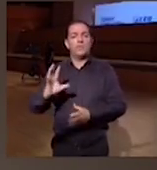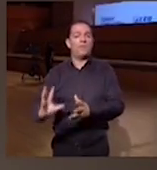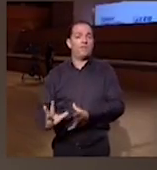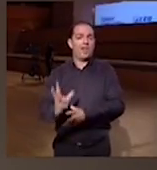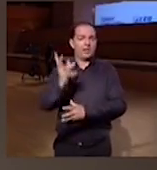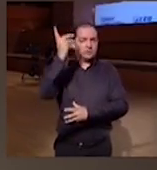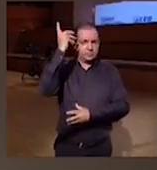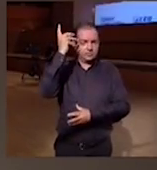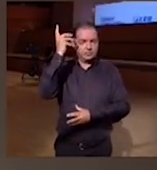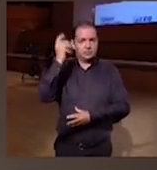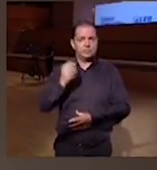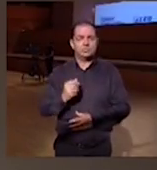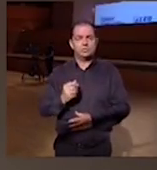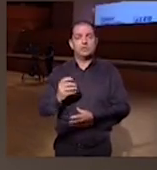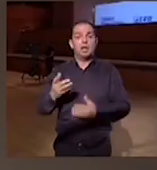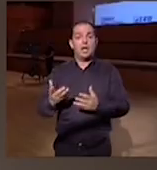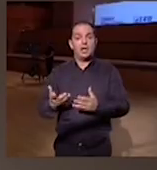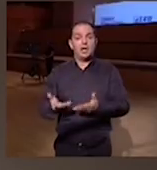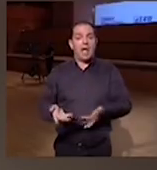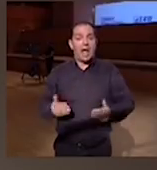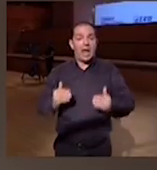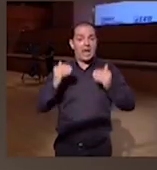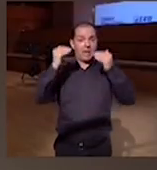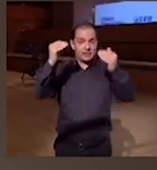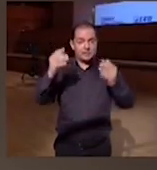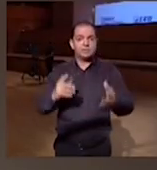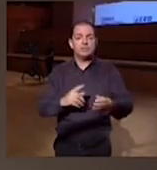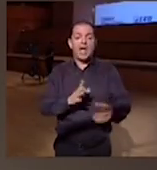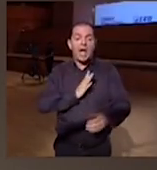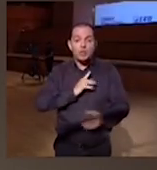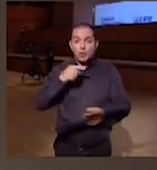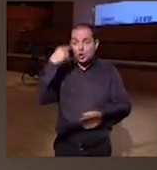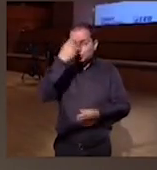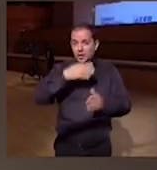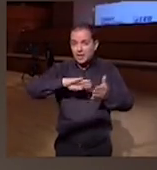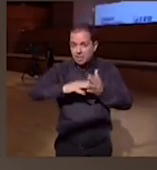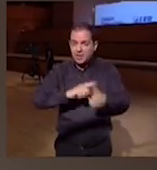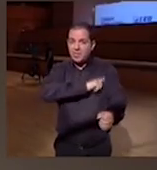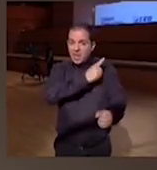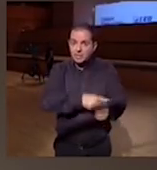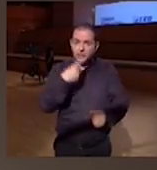Βελτίωση και ανάπτυξη των δεξιοτήτων του ανθρώπινου δυναμικού τους.